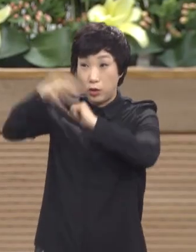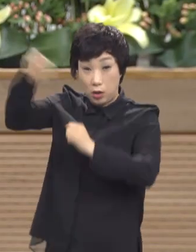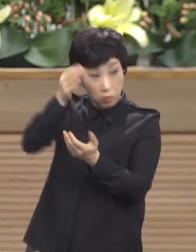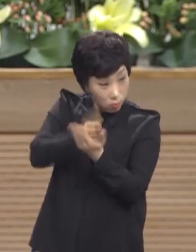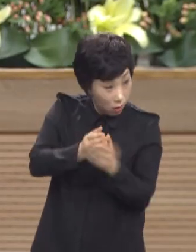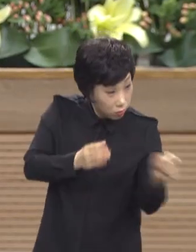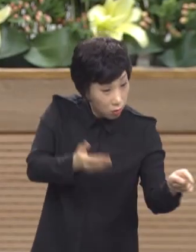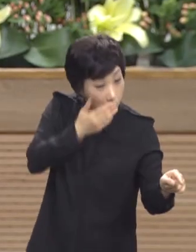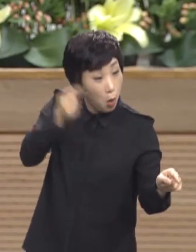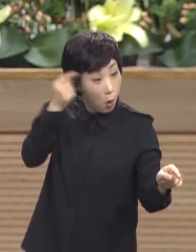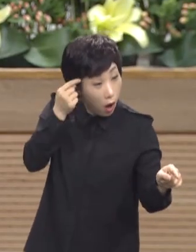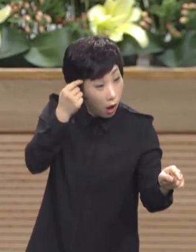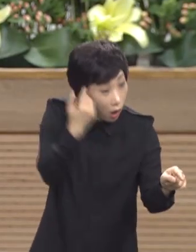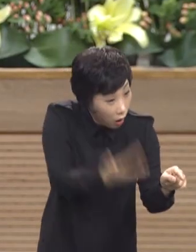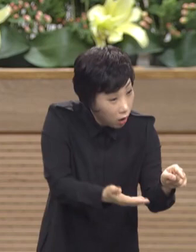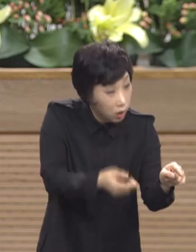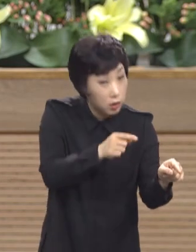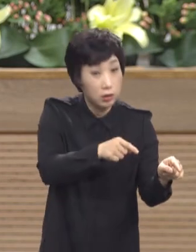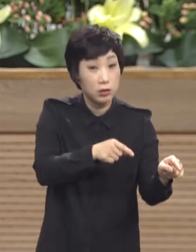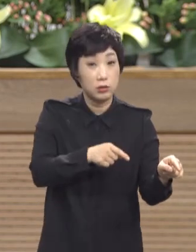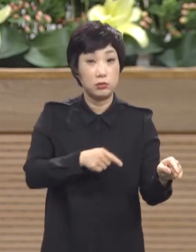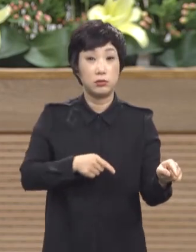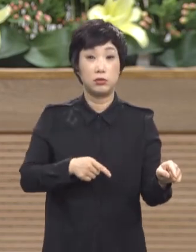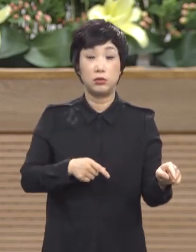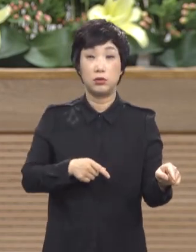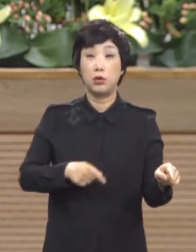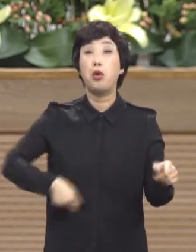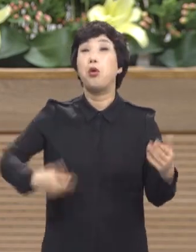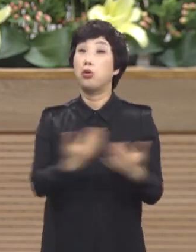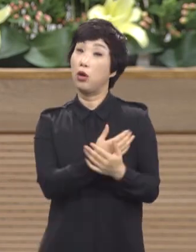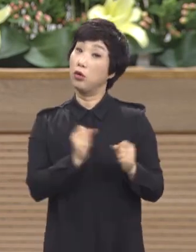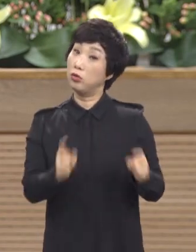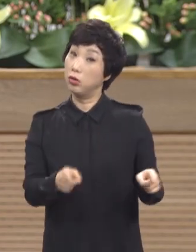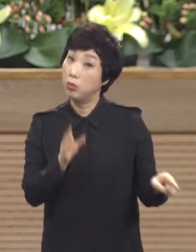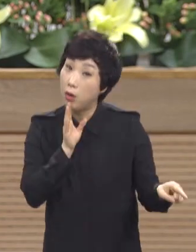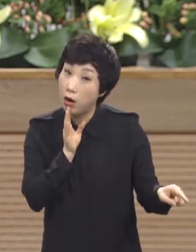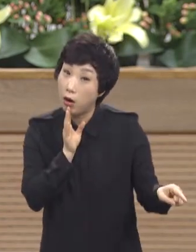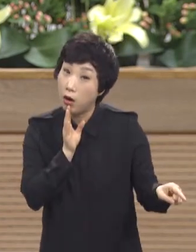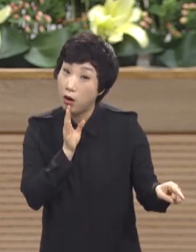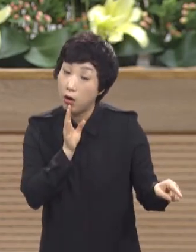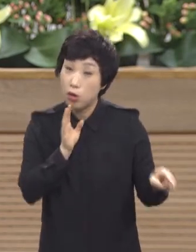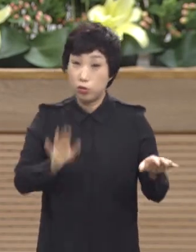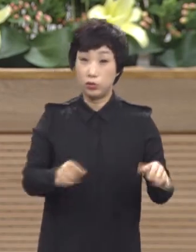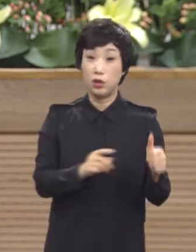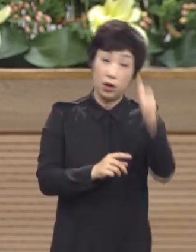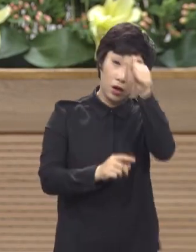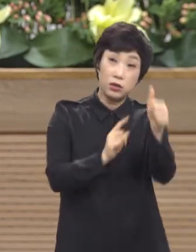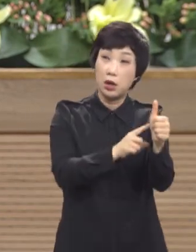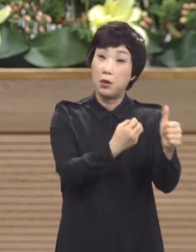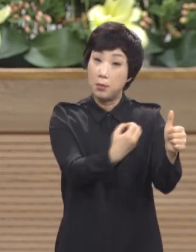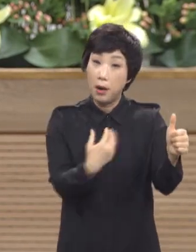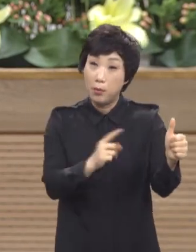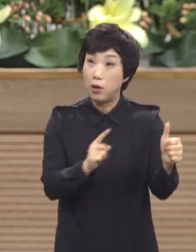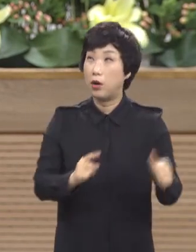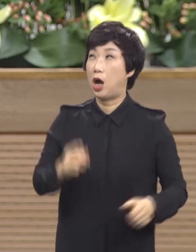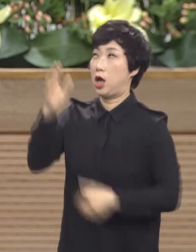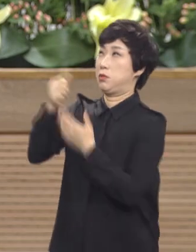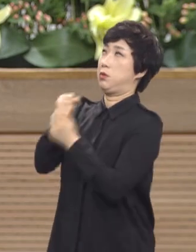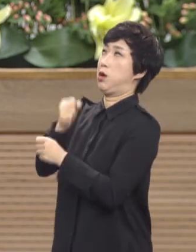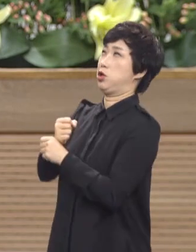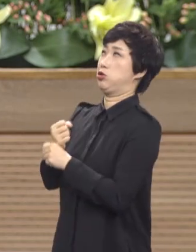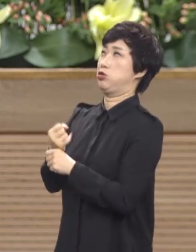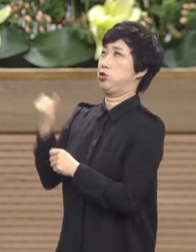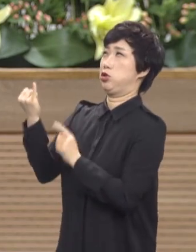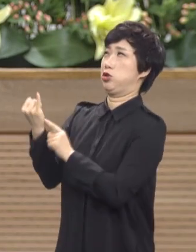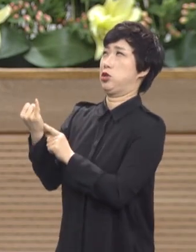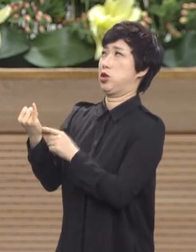실과를 먹었느냐고 묻는 것이다. 회개할 수 있는 기회를 줘. 그런데 뭐라고 하느냐? 당신이